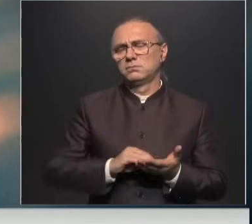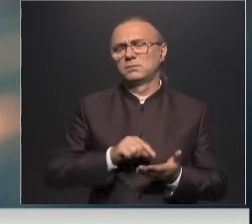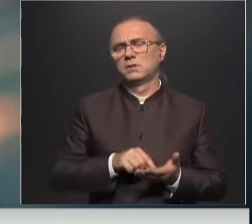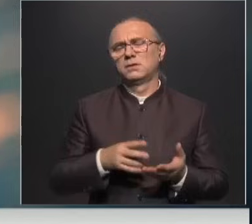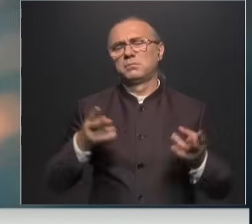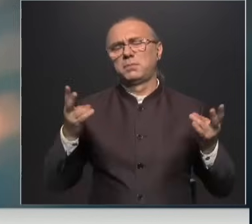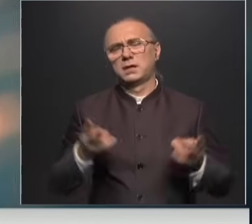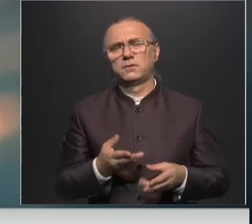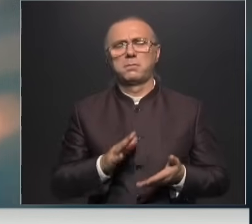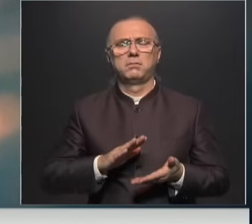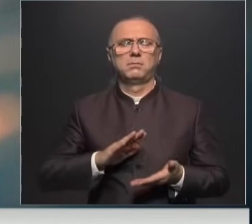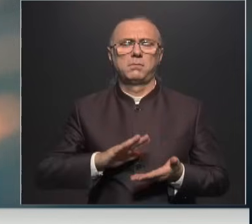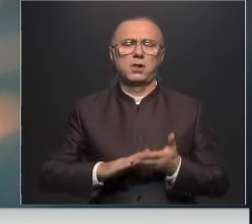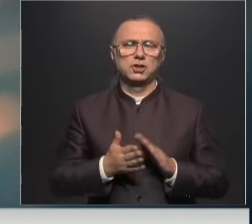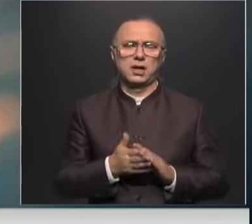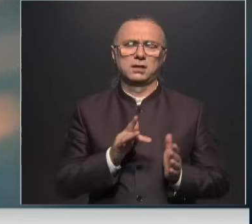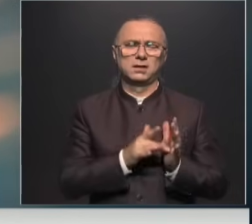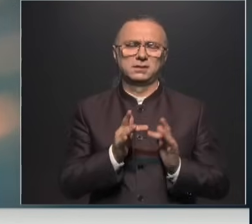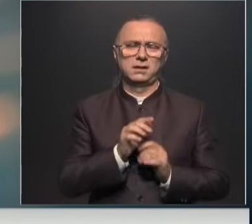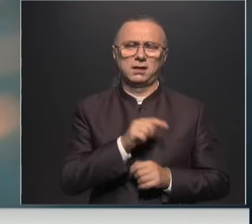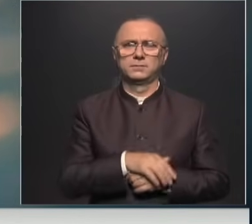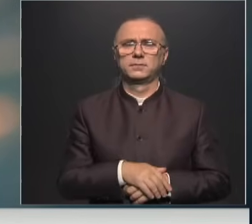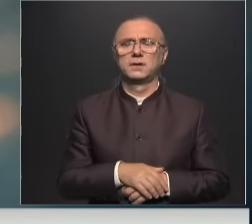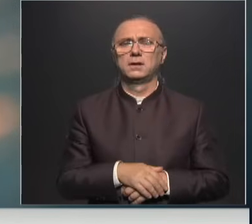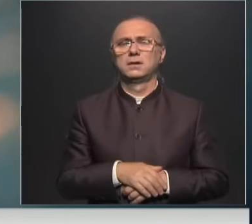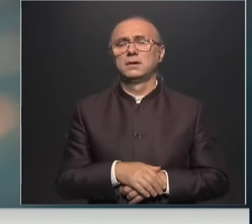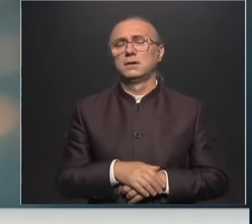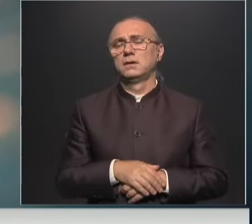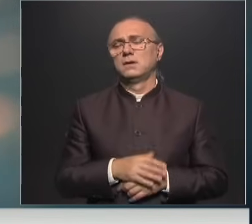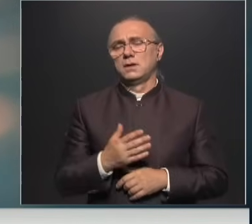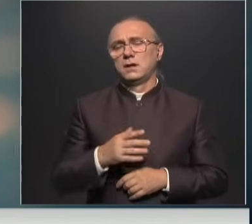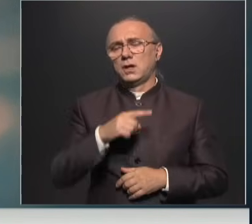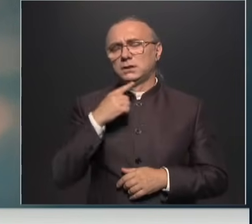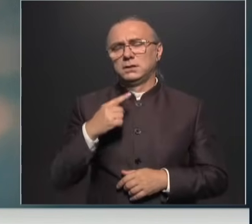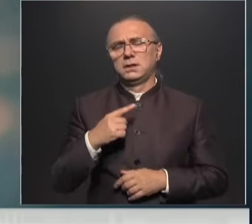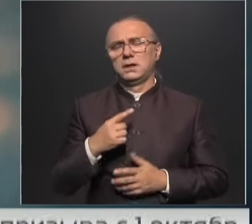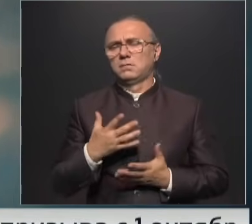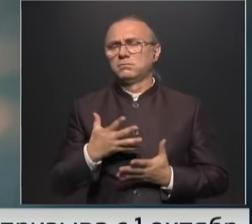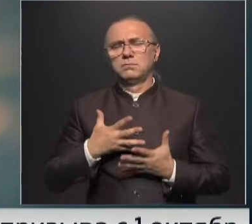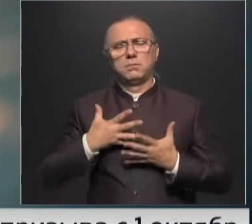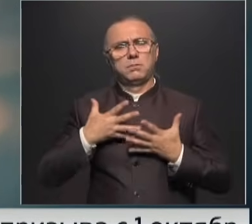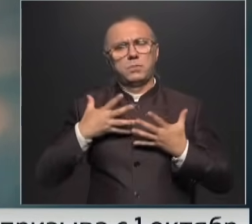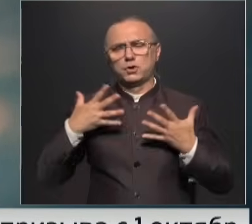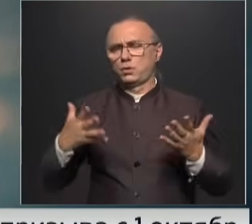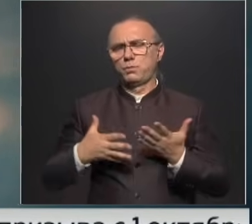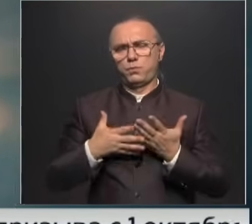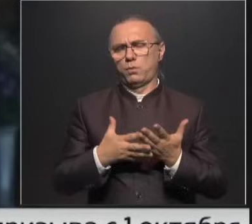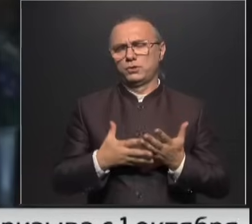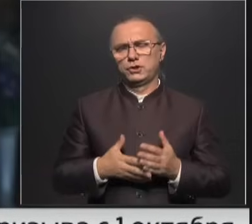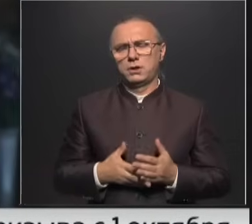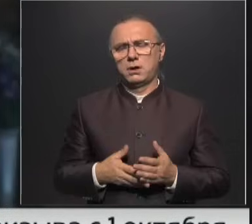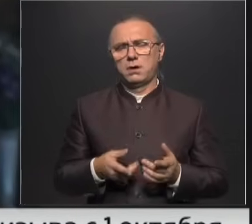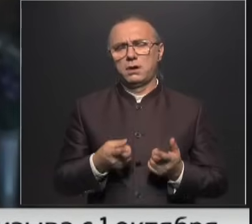положения. При Иоанне Грозном помощь монастырям и храмам Александрийского патриархата достигала поистине огромных